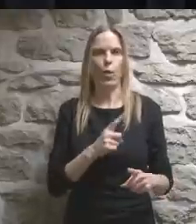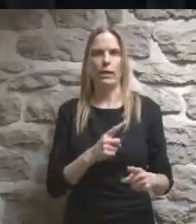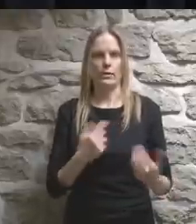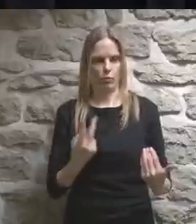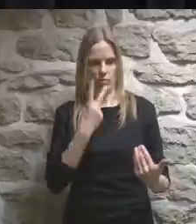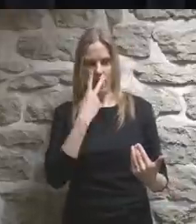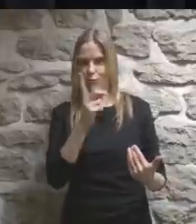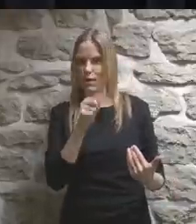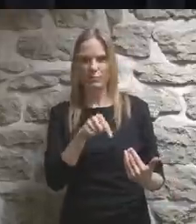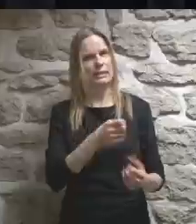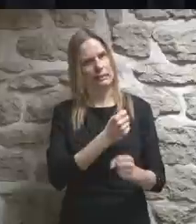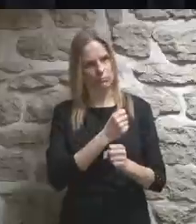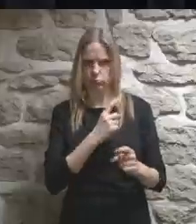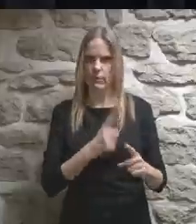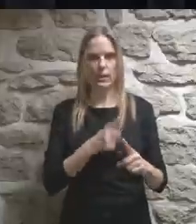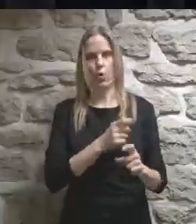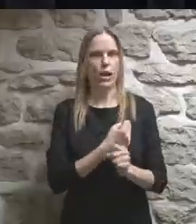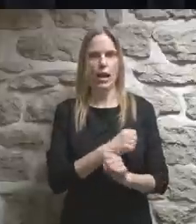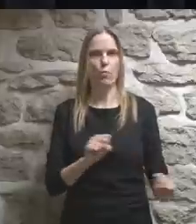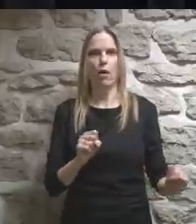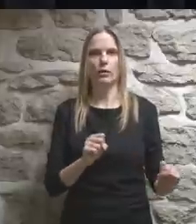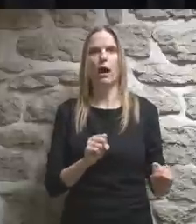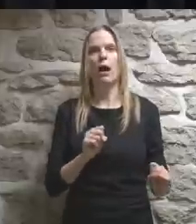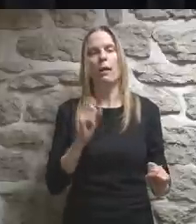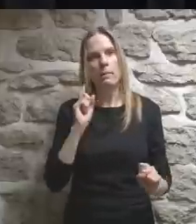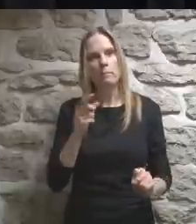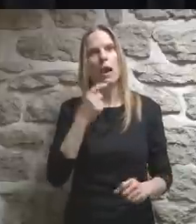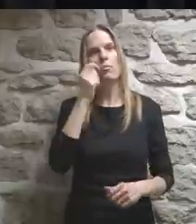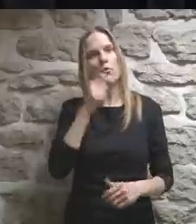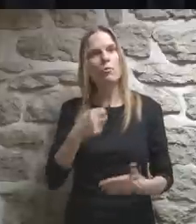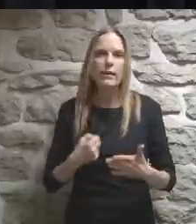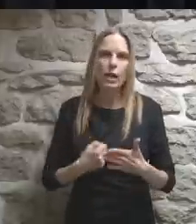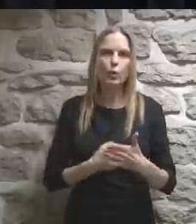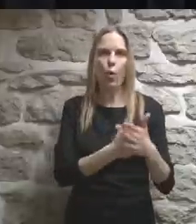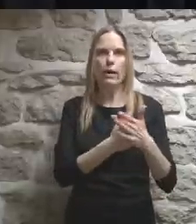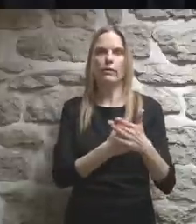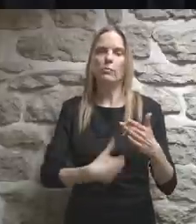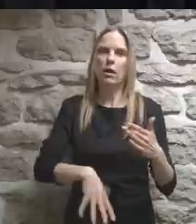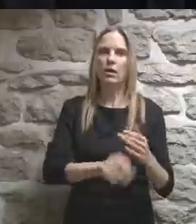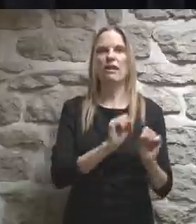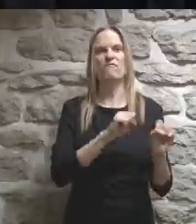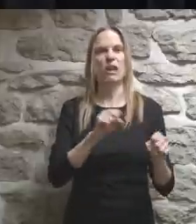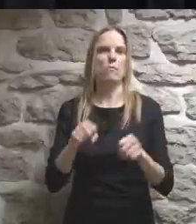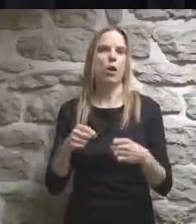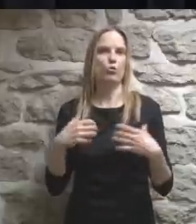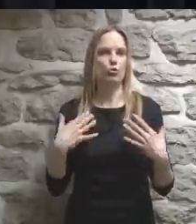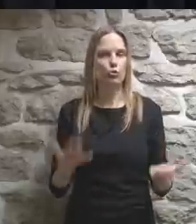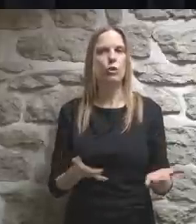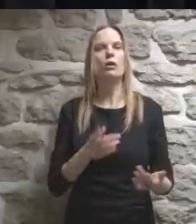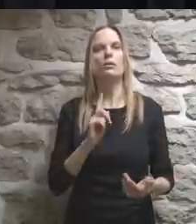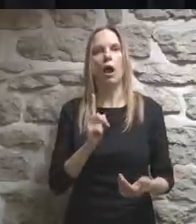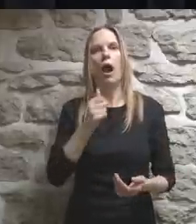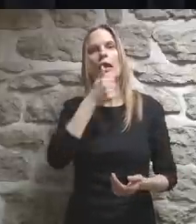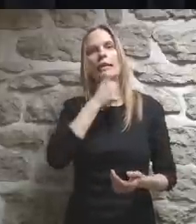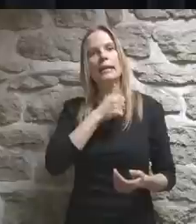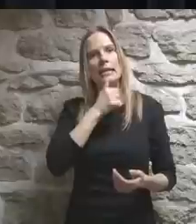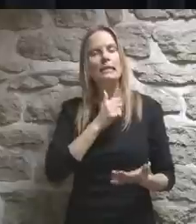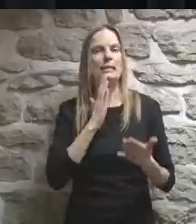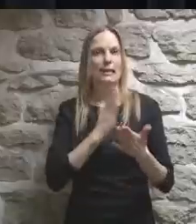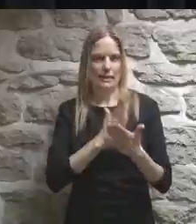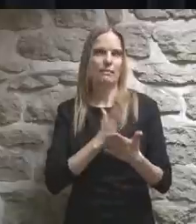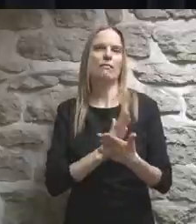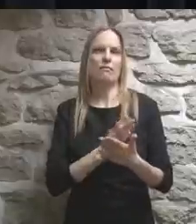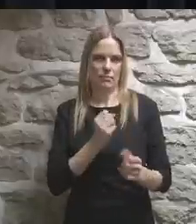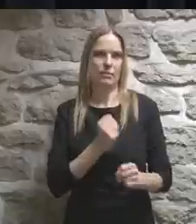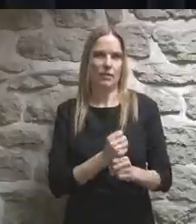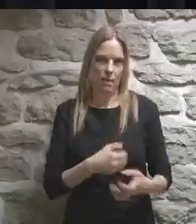näeme. Me peame Ukrainat toetama kõik võimalikel viisidel ja Eesti kindlasti seda